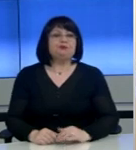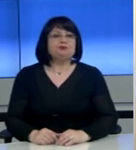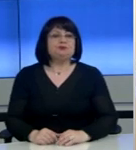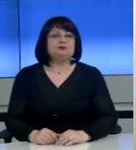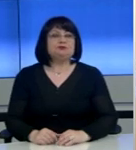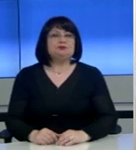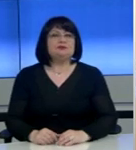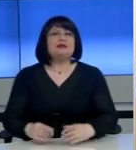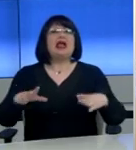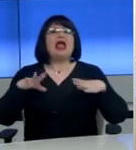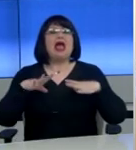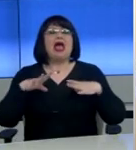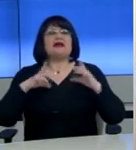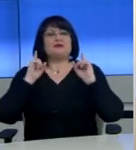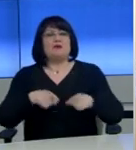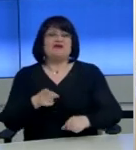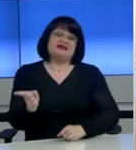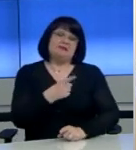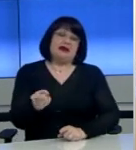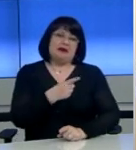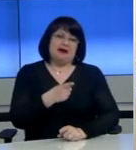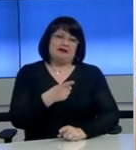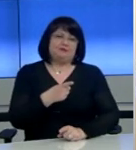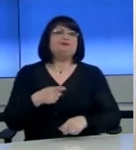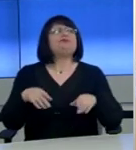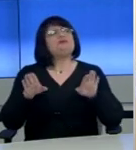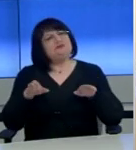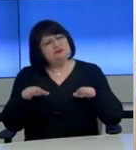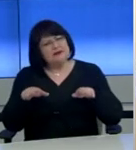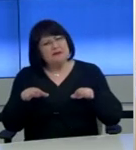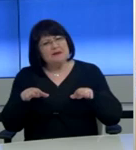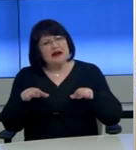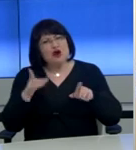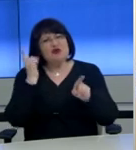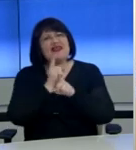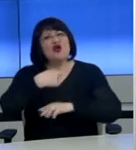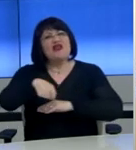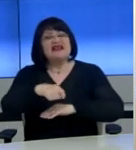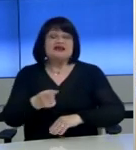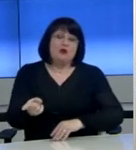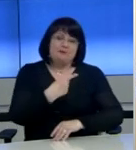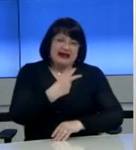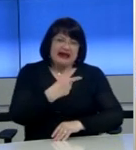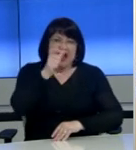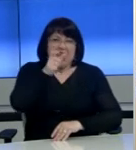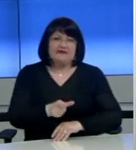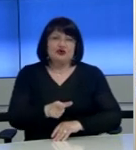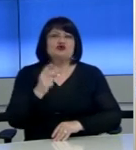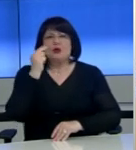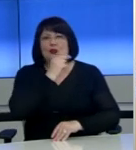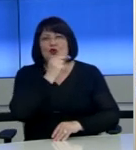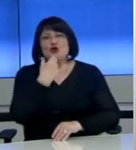την προηλημμένη απόφαση παραπομπής του κ. Παπαγγελόπουλου σε ειδικό δικαστήριο. Και δεν θα είναι